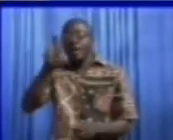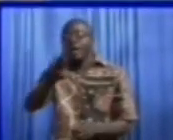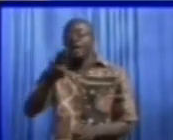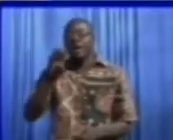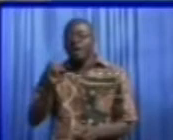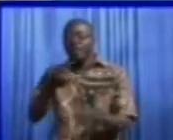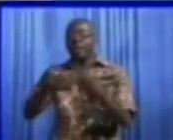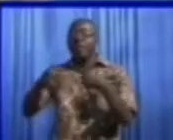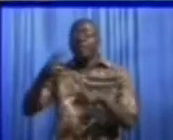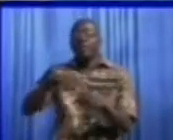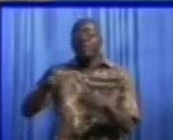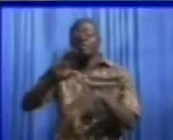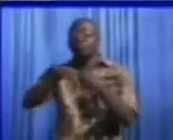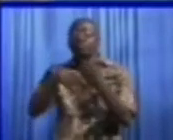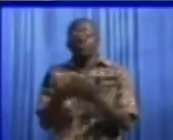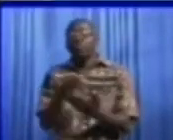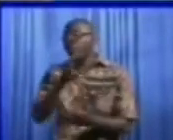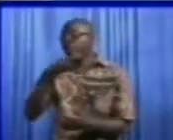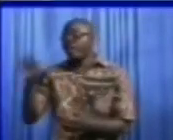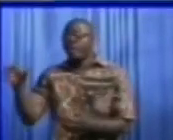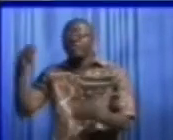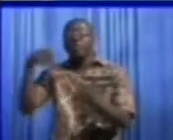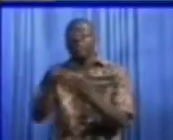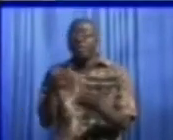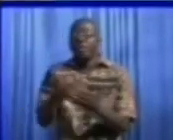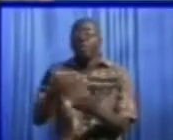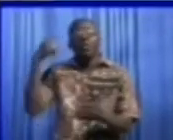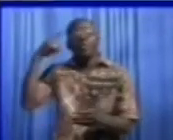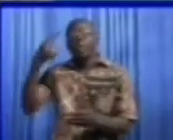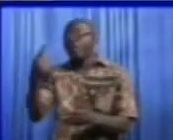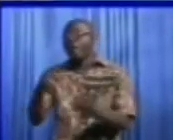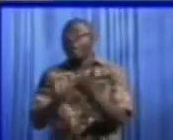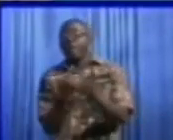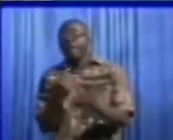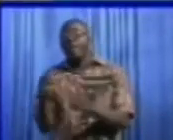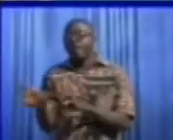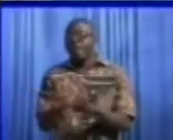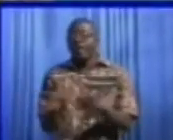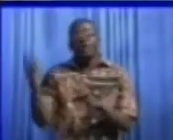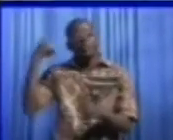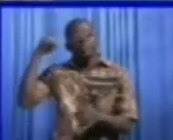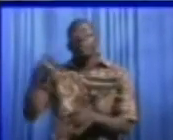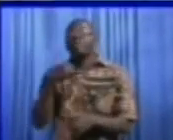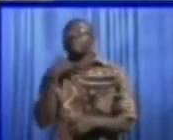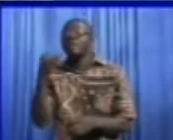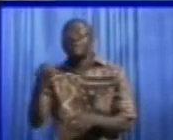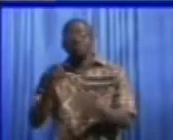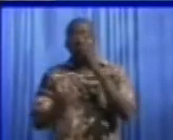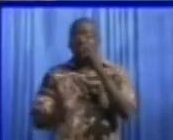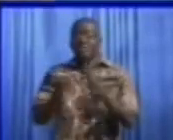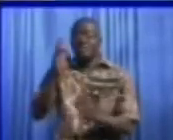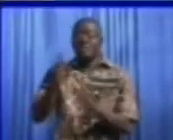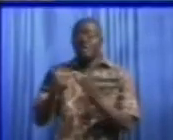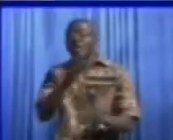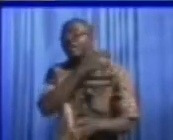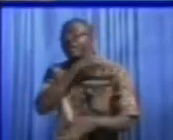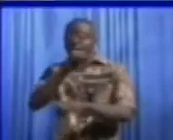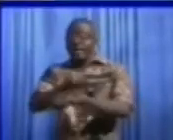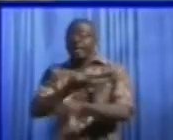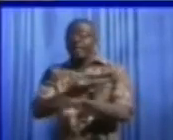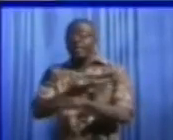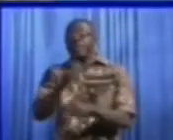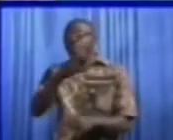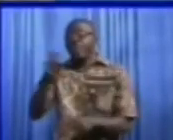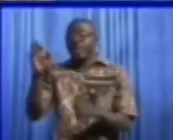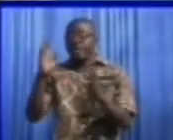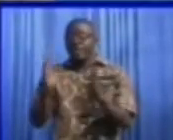340 délégués et de l'étranger ont encore une fois de plus pourfendé l'injustice, l'exploitation éhontée des travailleurs burkinabés